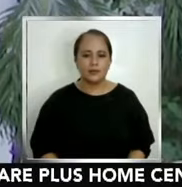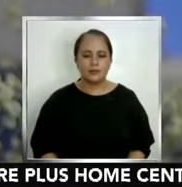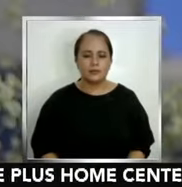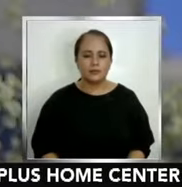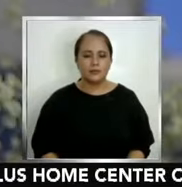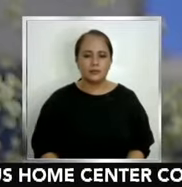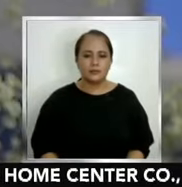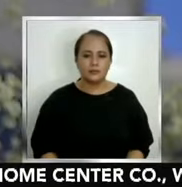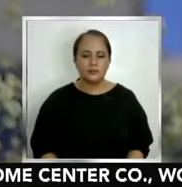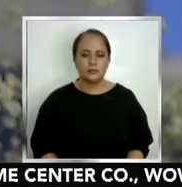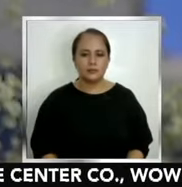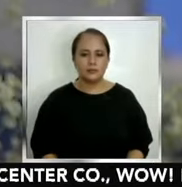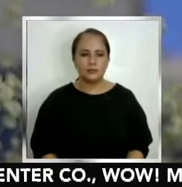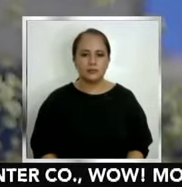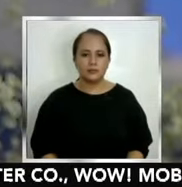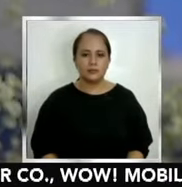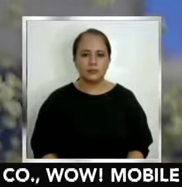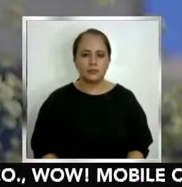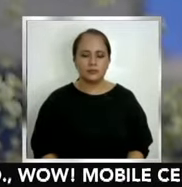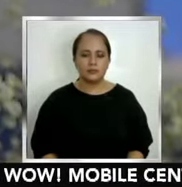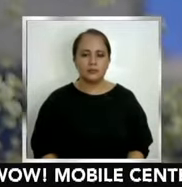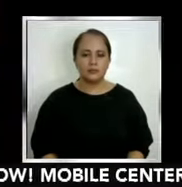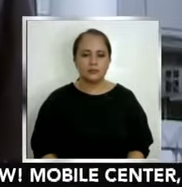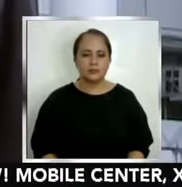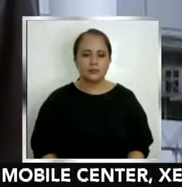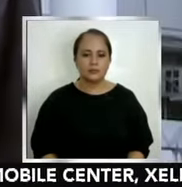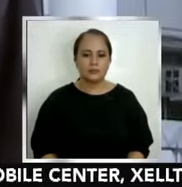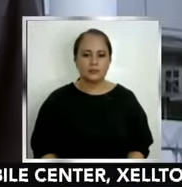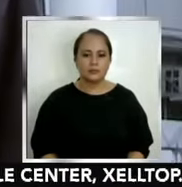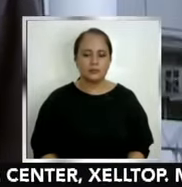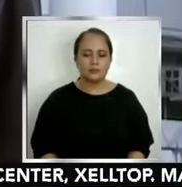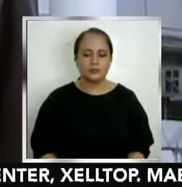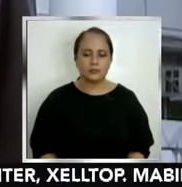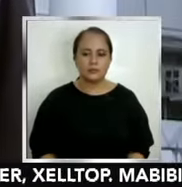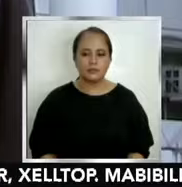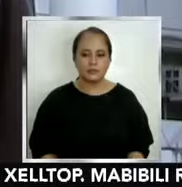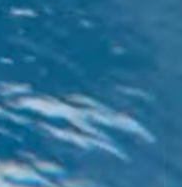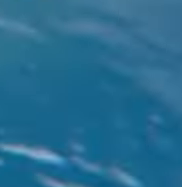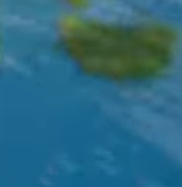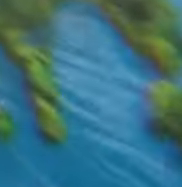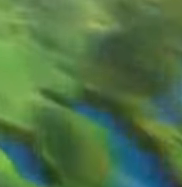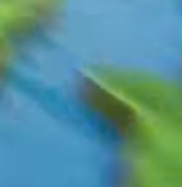Cruz. John Consulta, nakatutok 24 oras.